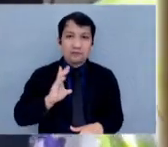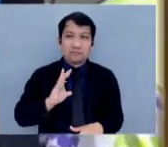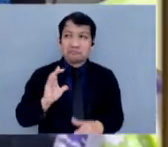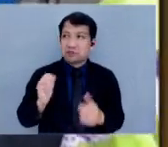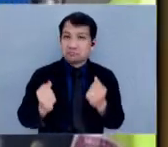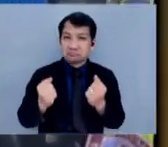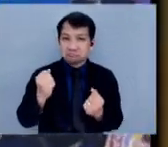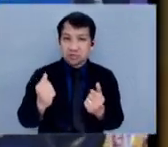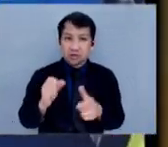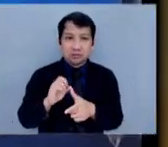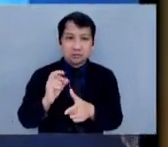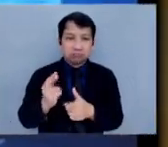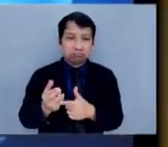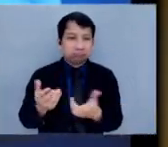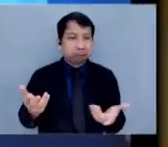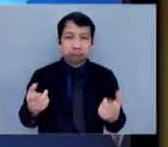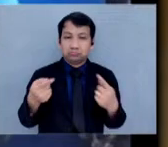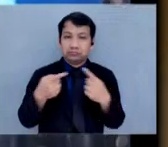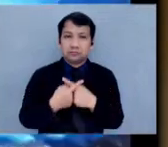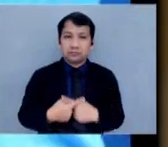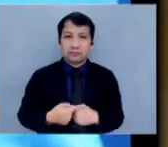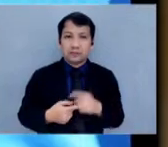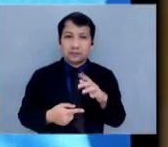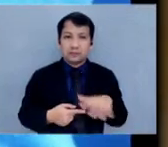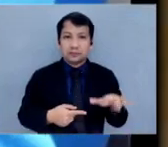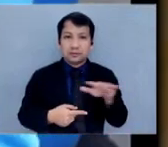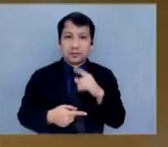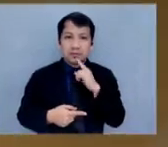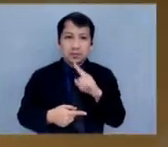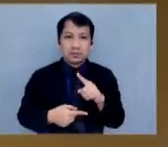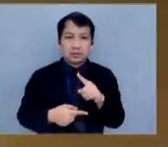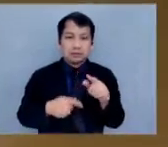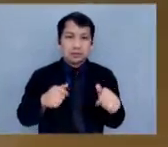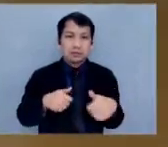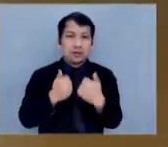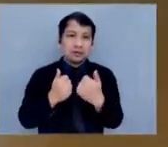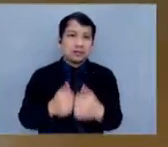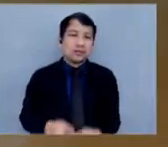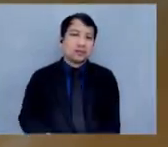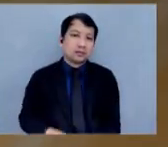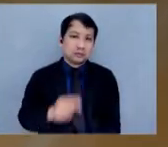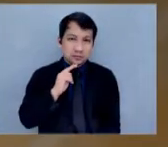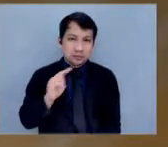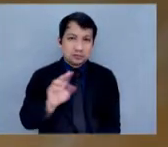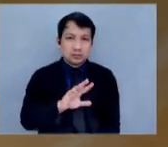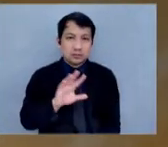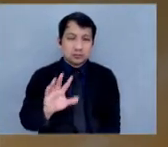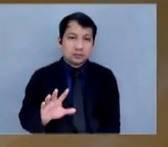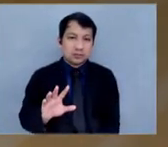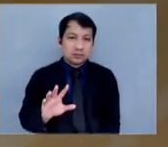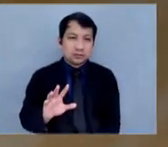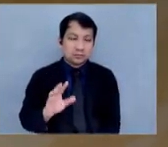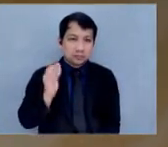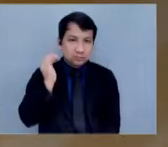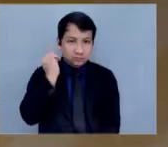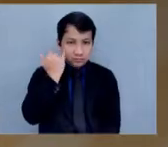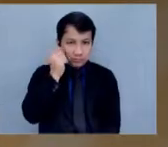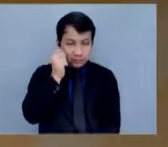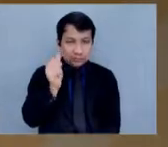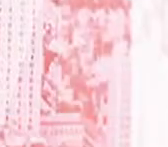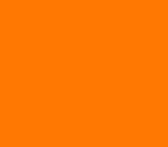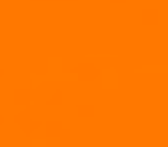else otherwise, makukompromise lahat yun, makakos ka ng aksidente. Nagbabalita mula sa frontline, John Arua, News 5.